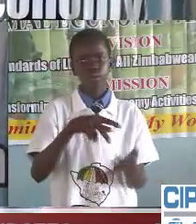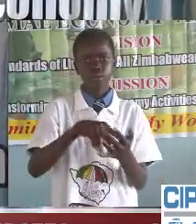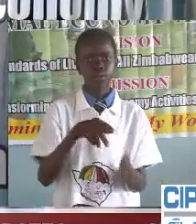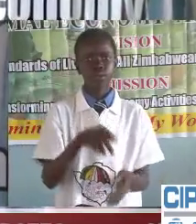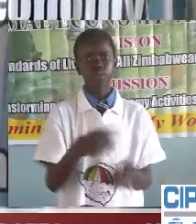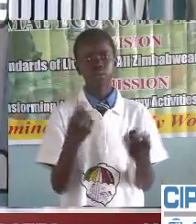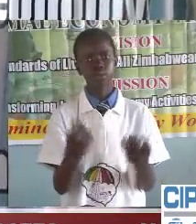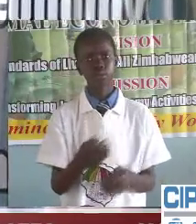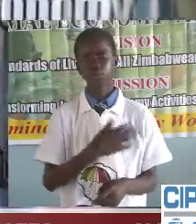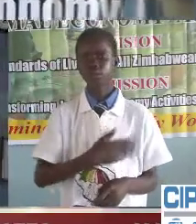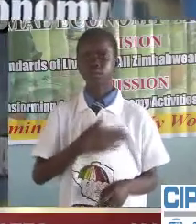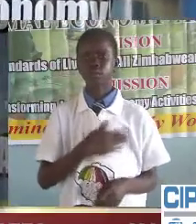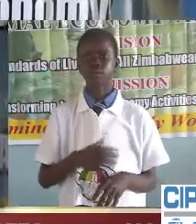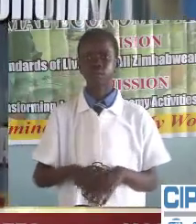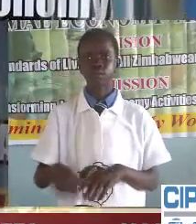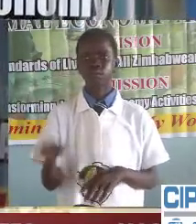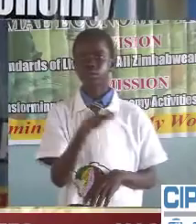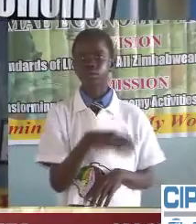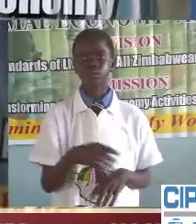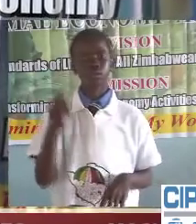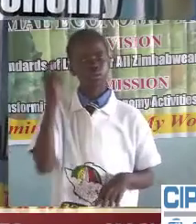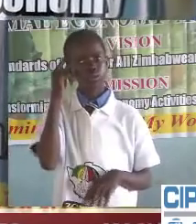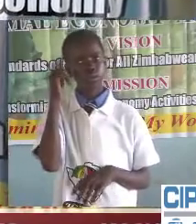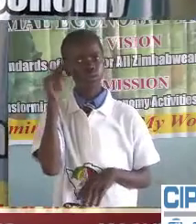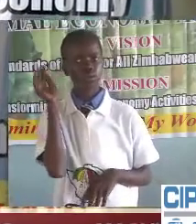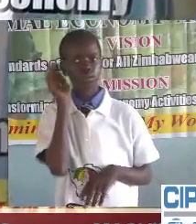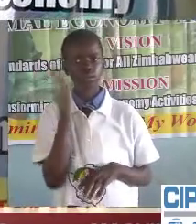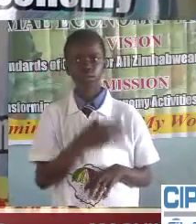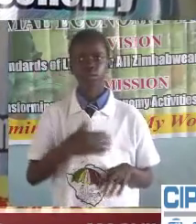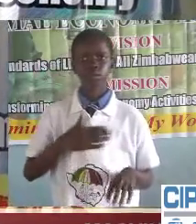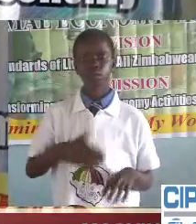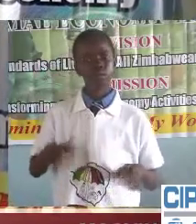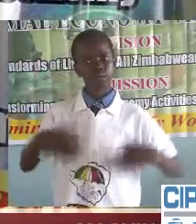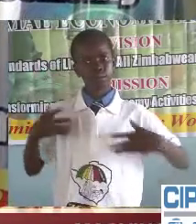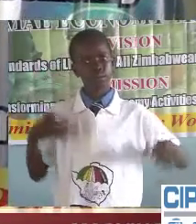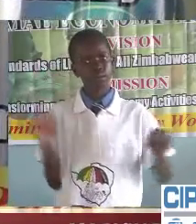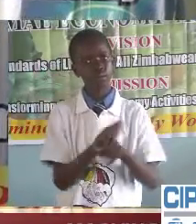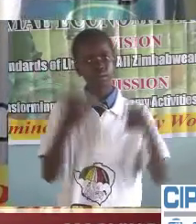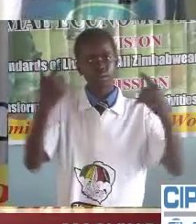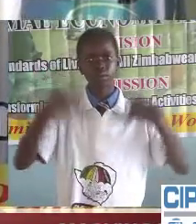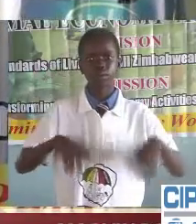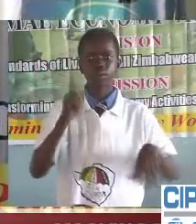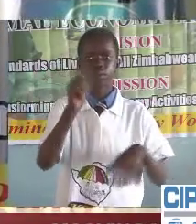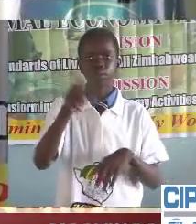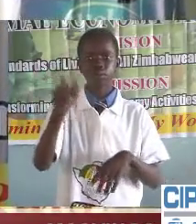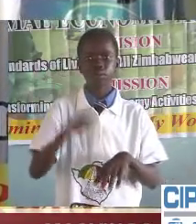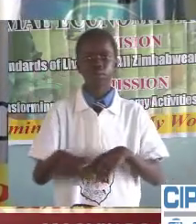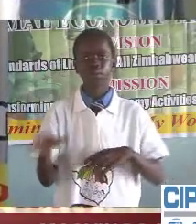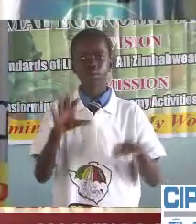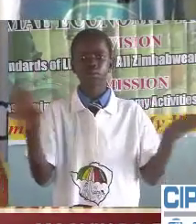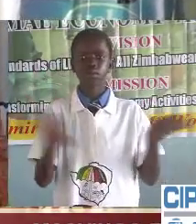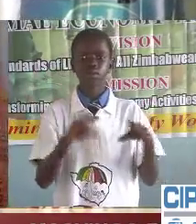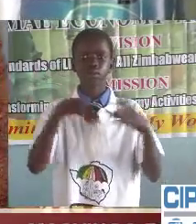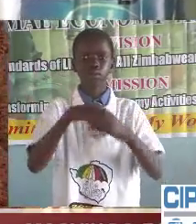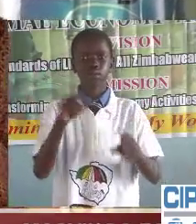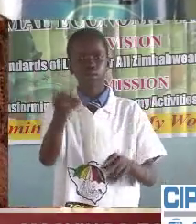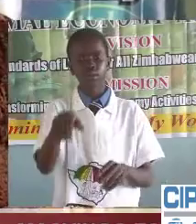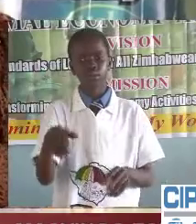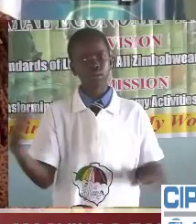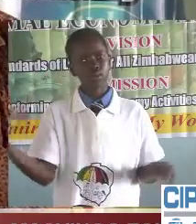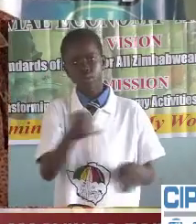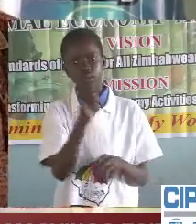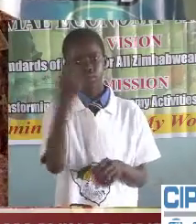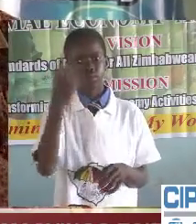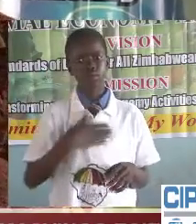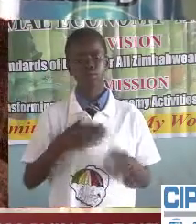kachona havafariri kunzi disabled, vanofarira zvavo kuti hanzi vanhu vanorarama vaine zvakavabatawo. Saka ndinoda